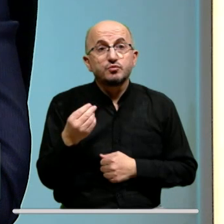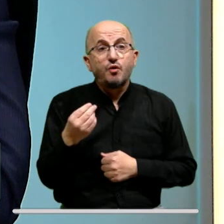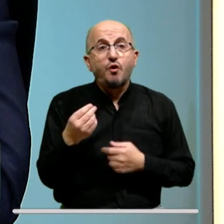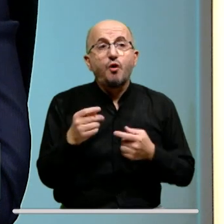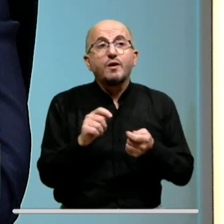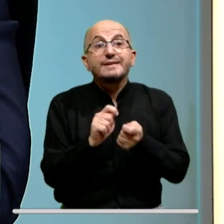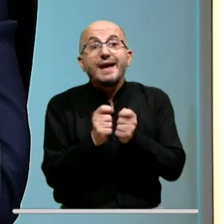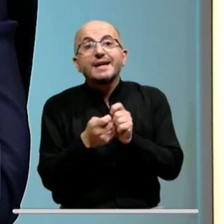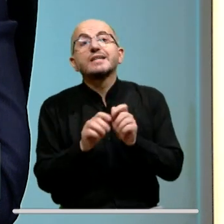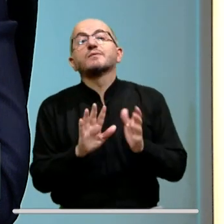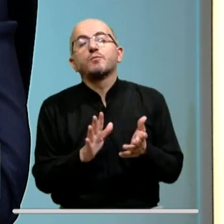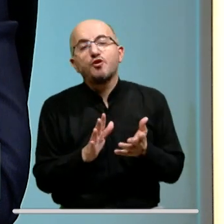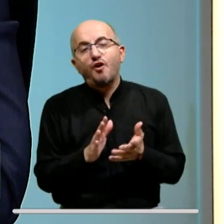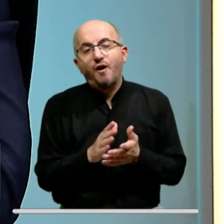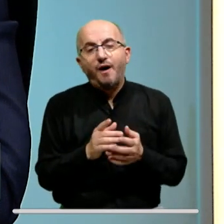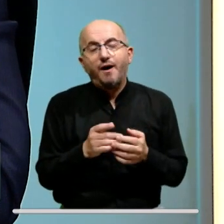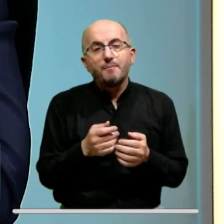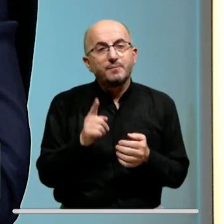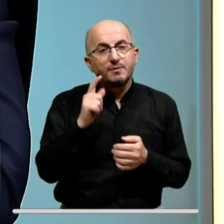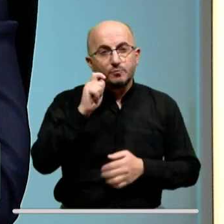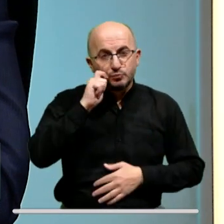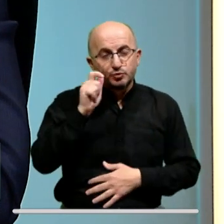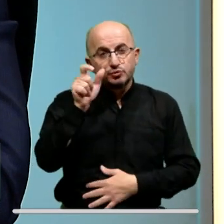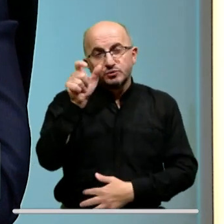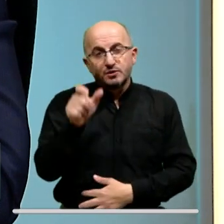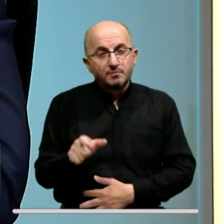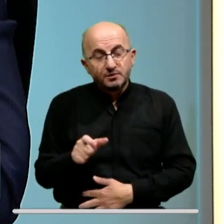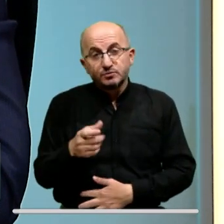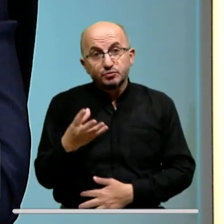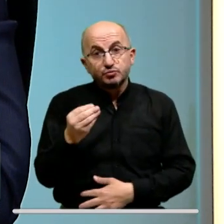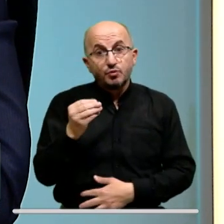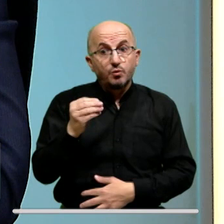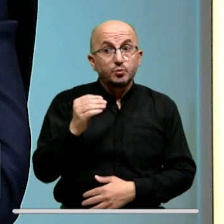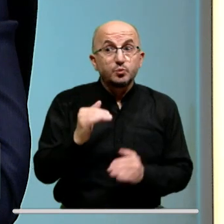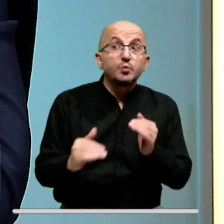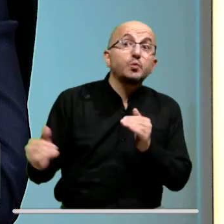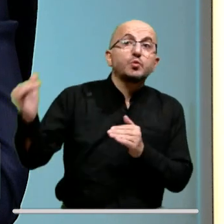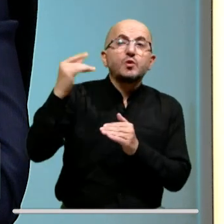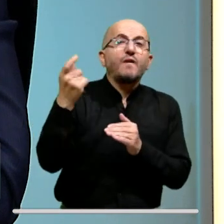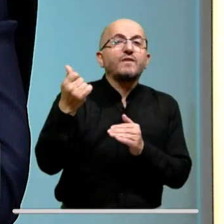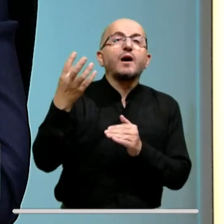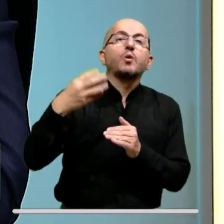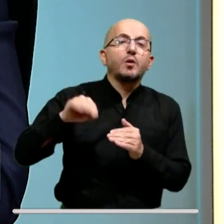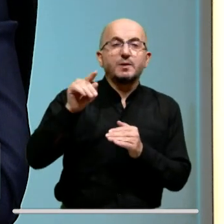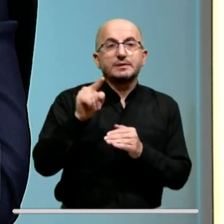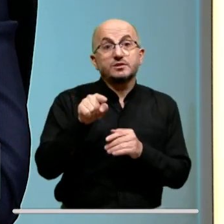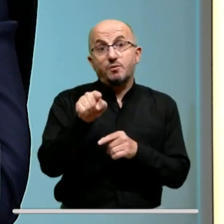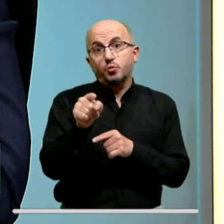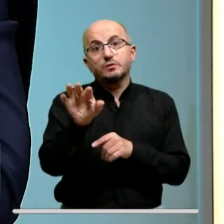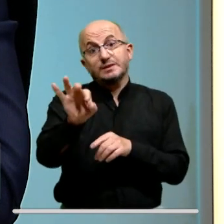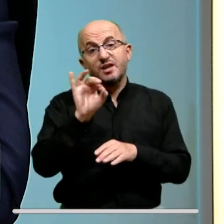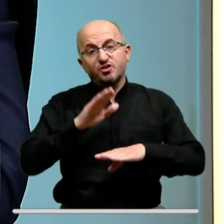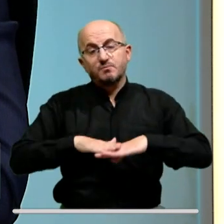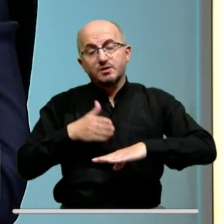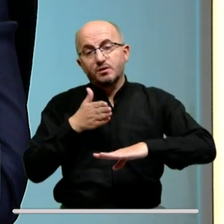oynamıyor. Veya oynasa bile hani bir Müslümanın yani çok aşırı bir fiyat olmadığı sürece bunları tercih etmesini daha